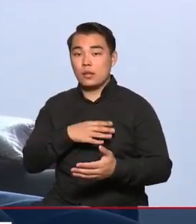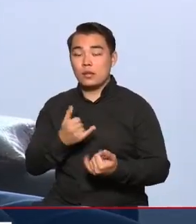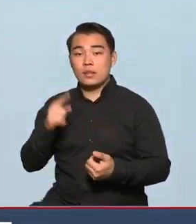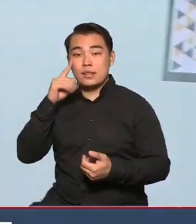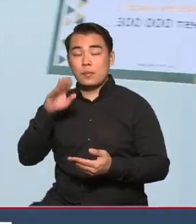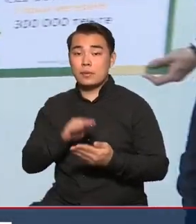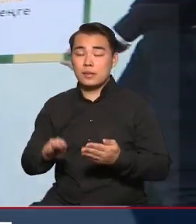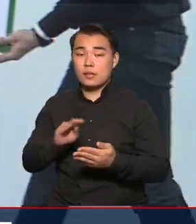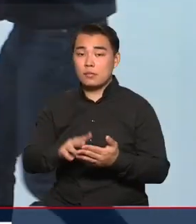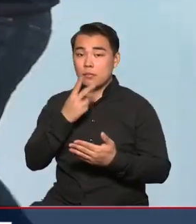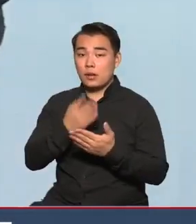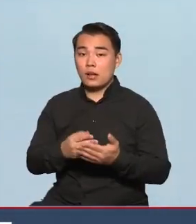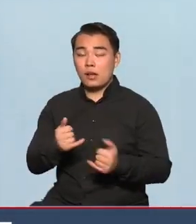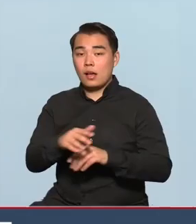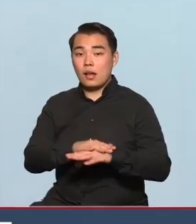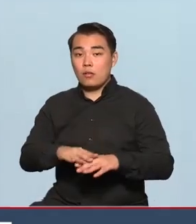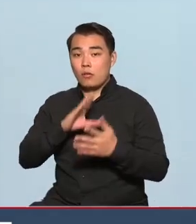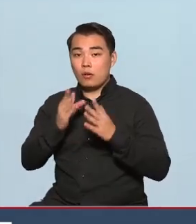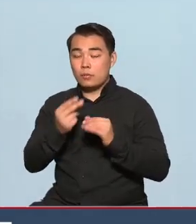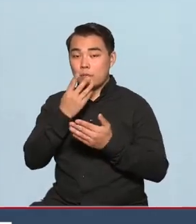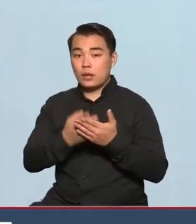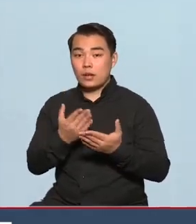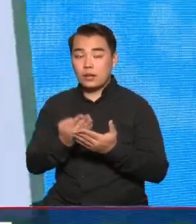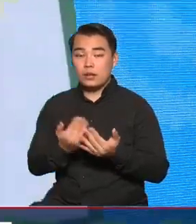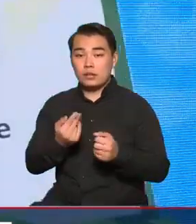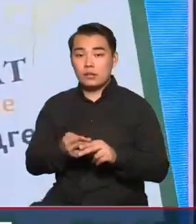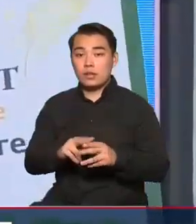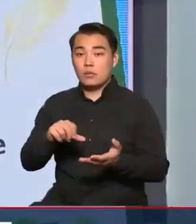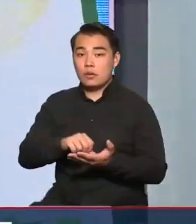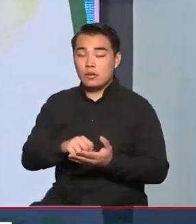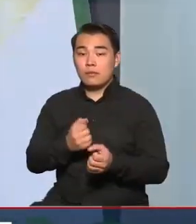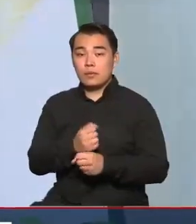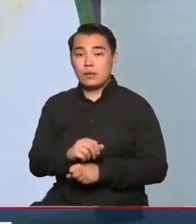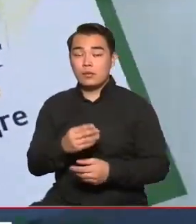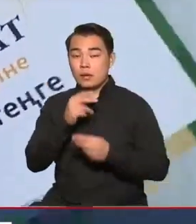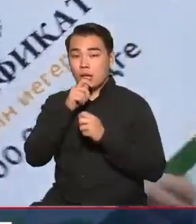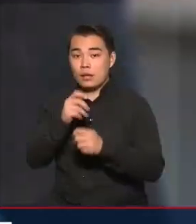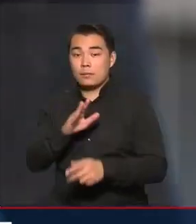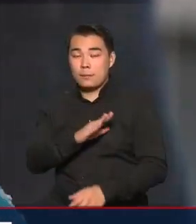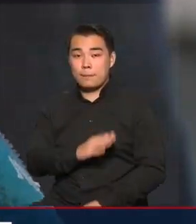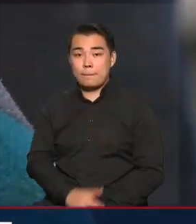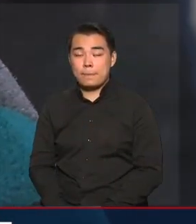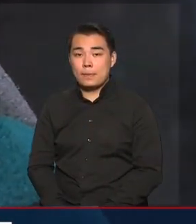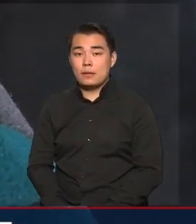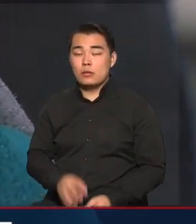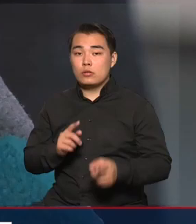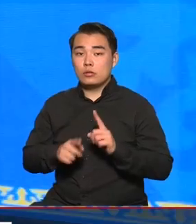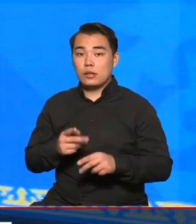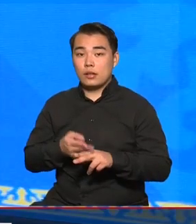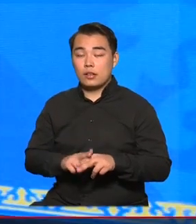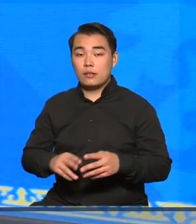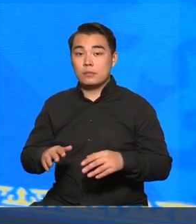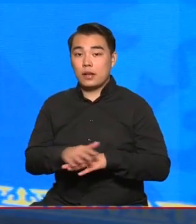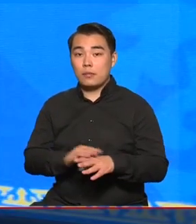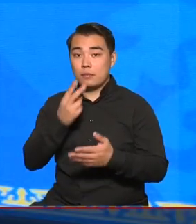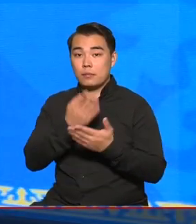жазушылар, халық қалаулылары мерейтойға орайластырылған жыр мүшәйрасының жеңімпаздарын марапаттады. Ұлттың ұпайын түгендеп жоғын